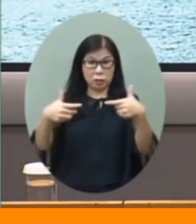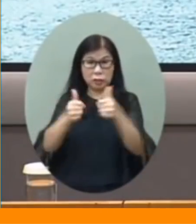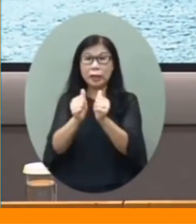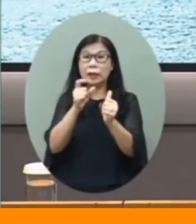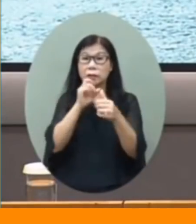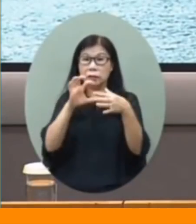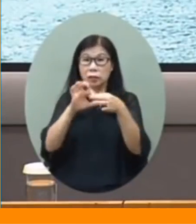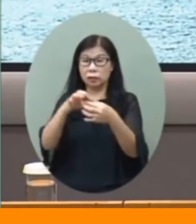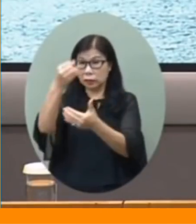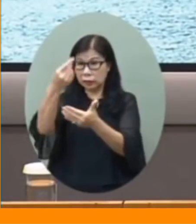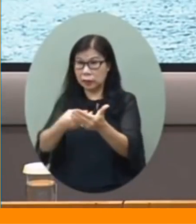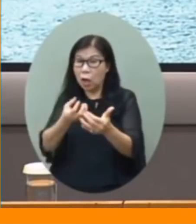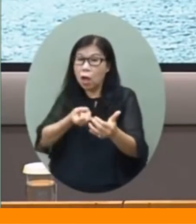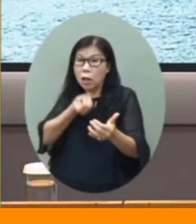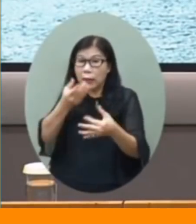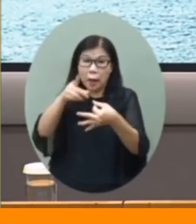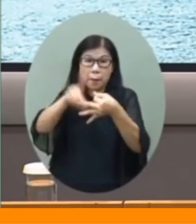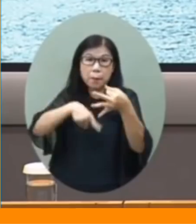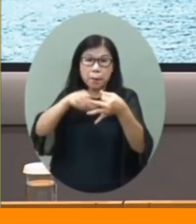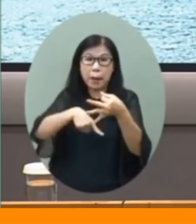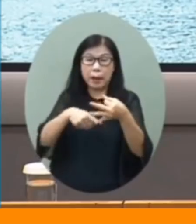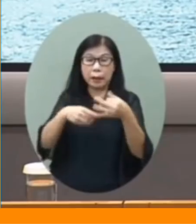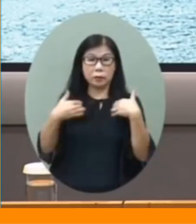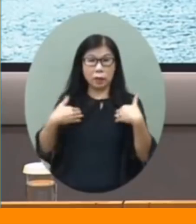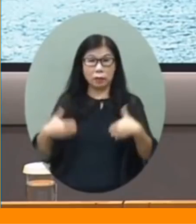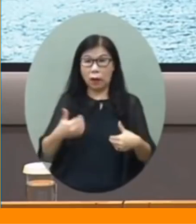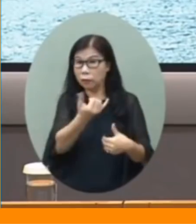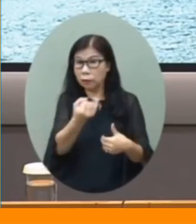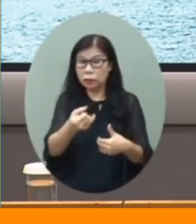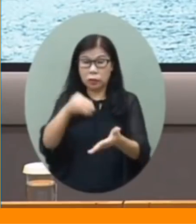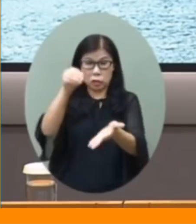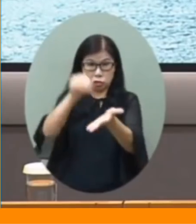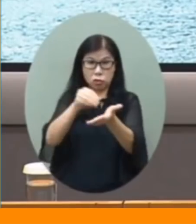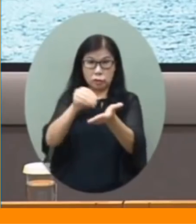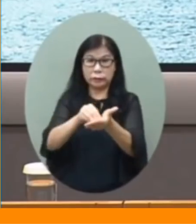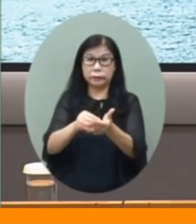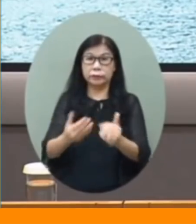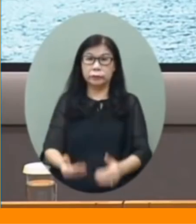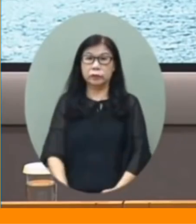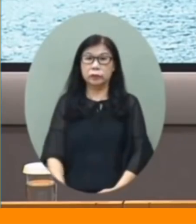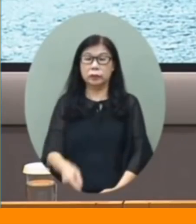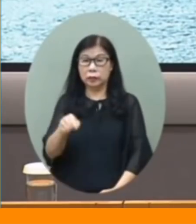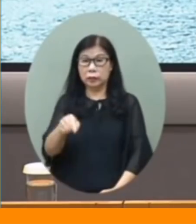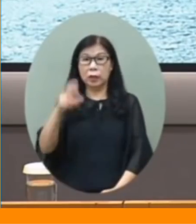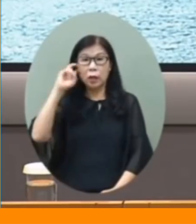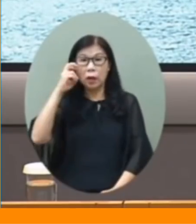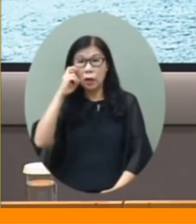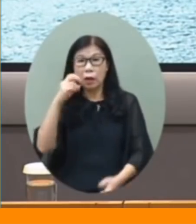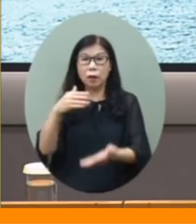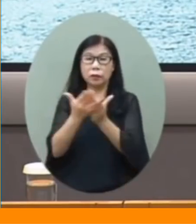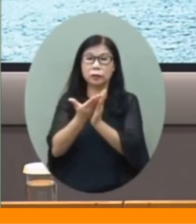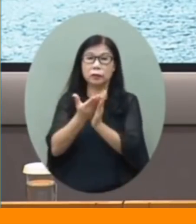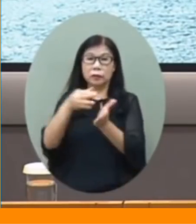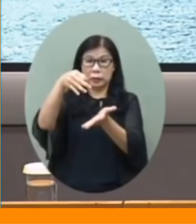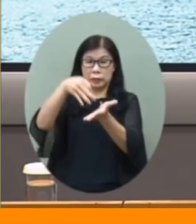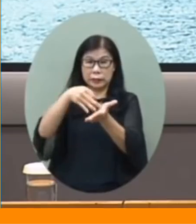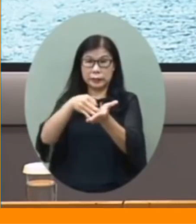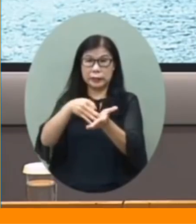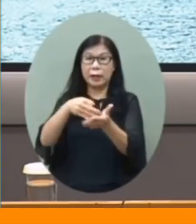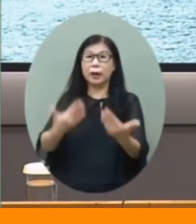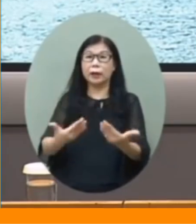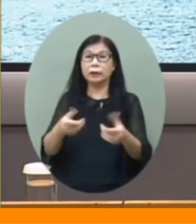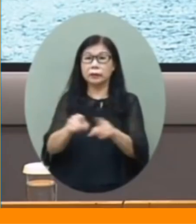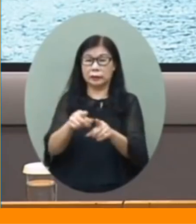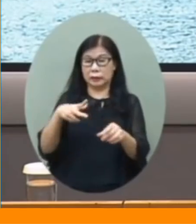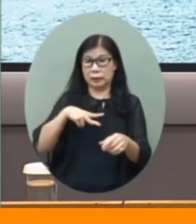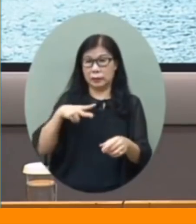關嘅提名嘅資格嘅時期咧，個實質規定嘅時期咧，其實佢考慮嘅係佢參選嗰陣時嗰